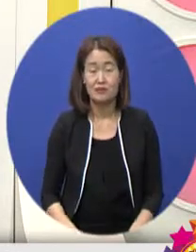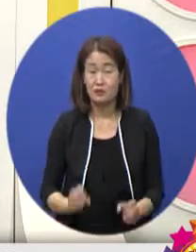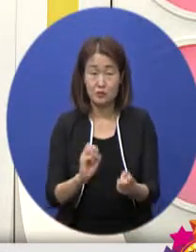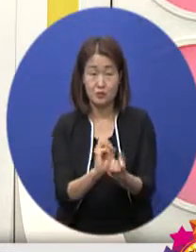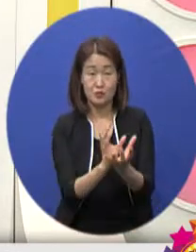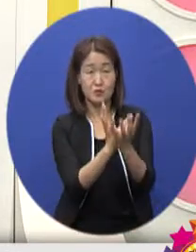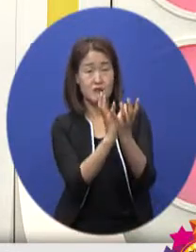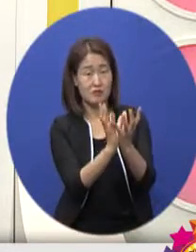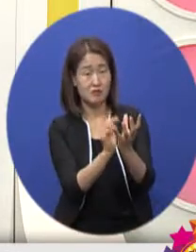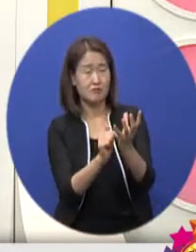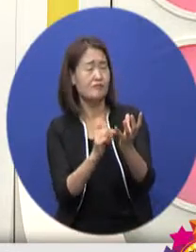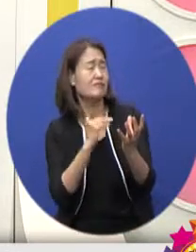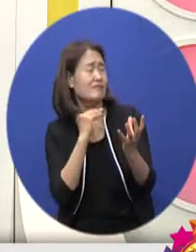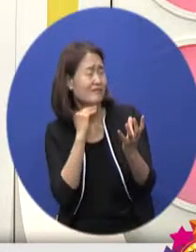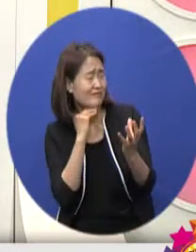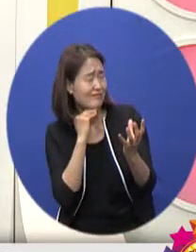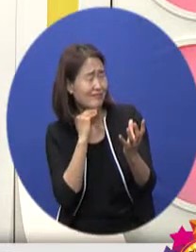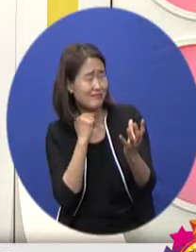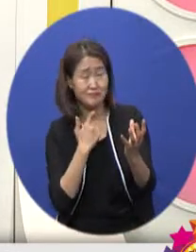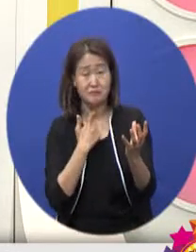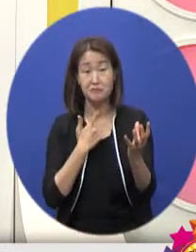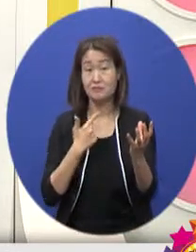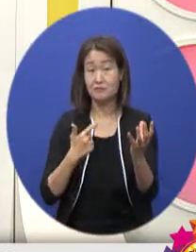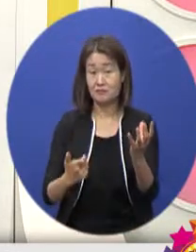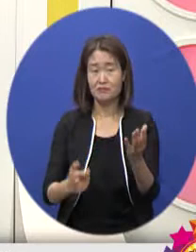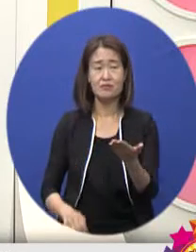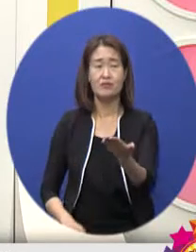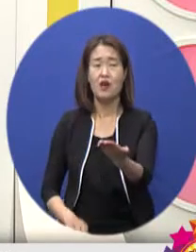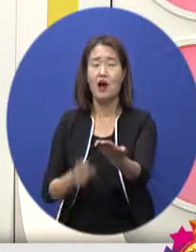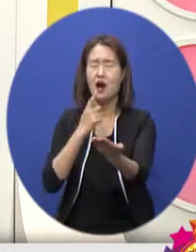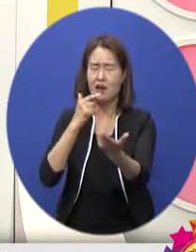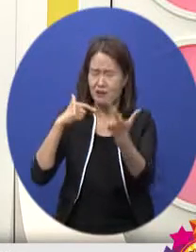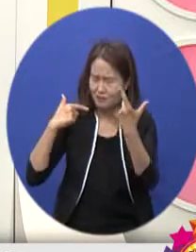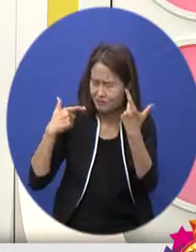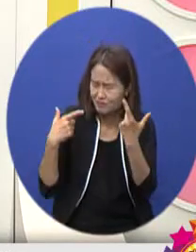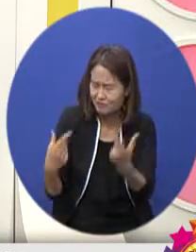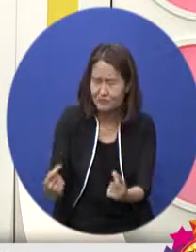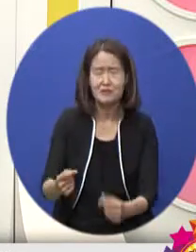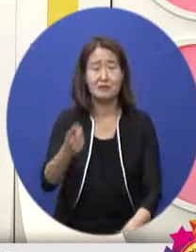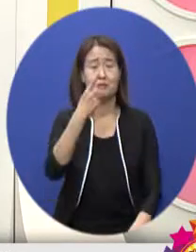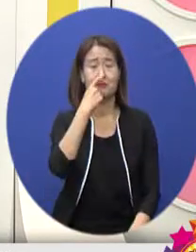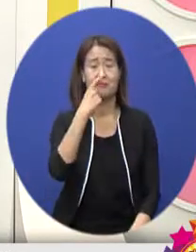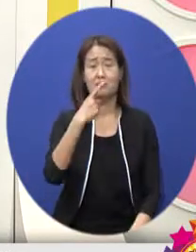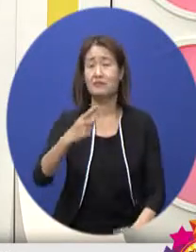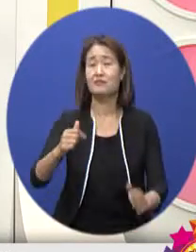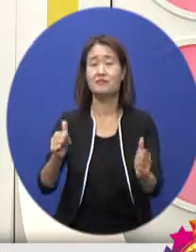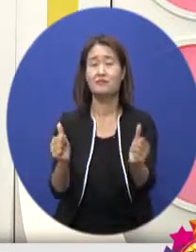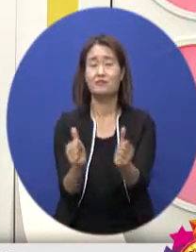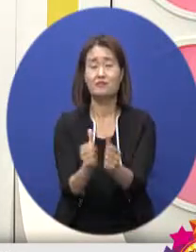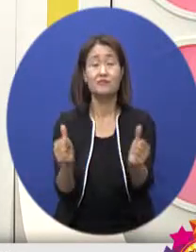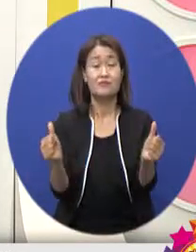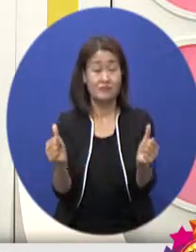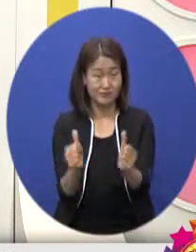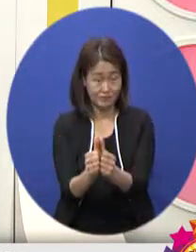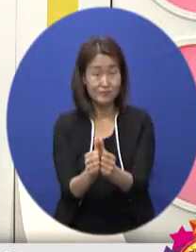송이 꽃은 기다렸어요 그대 같은 멋진 남자를